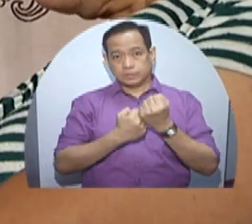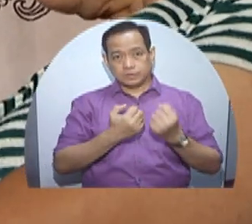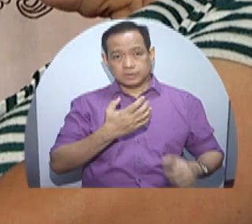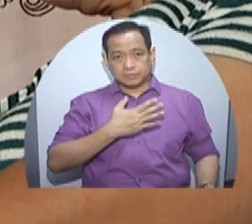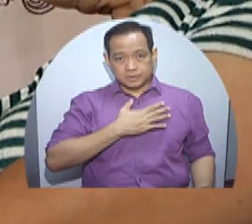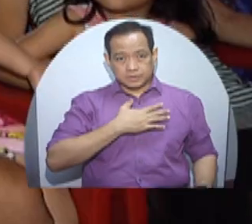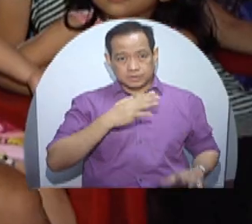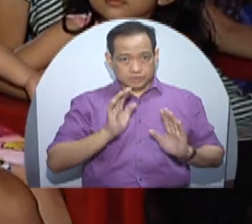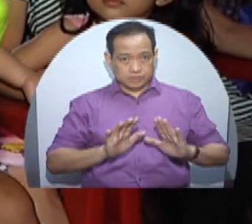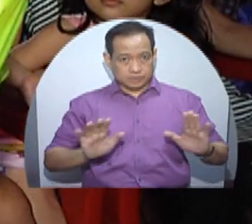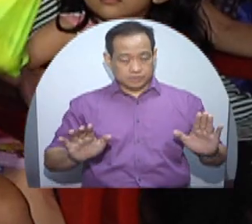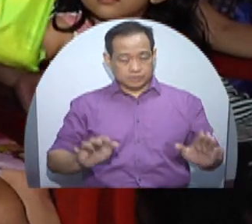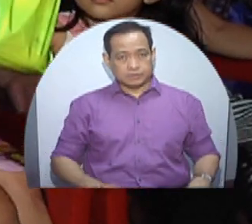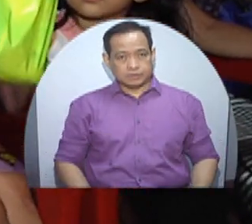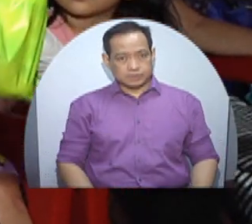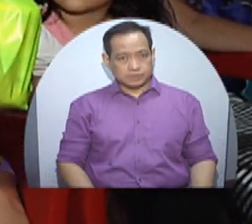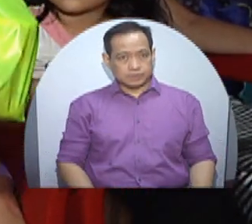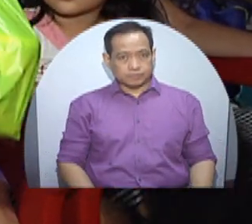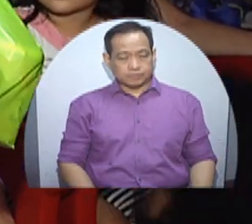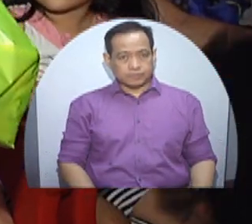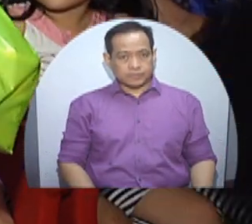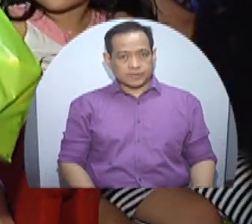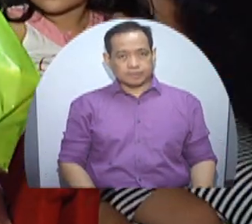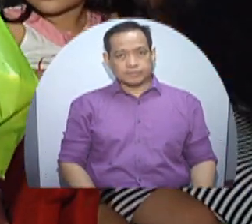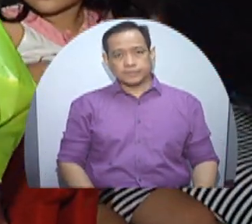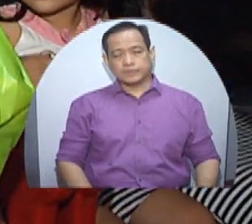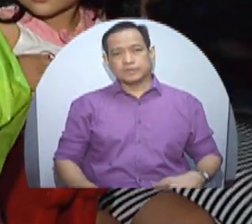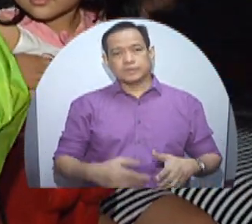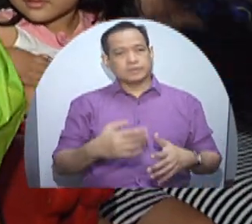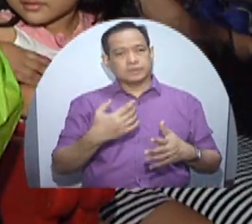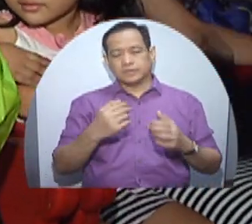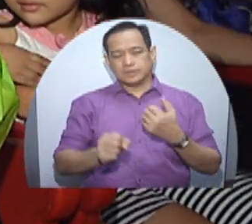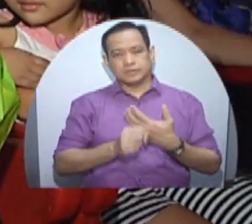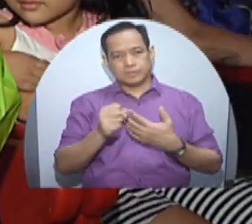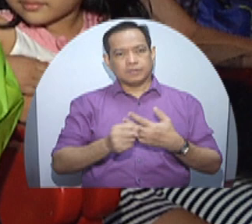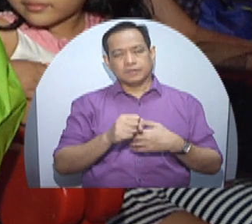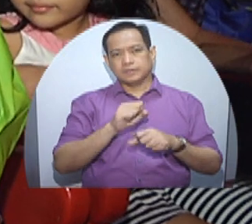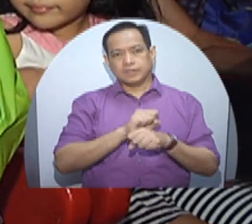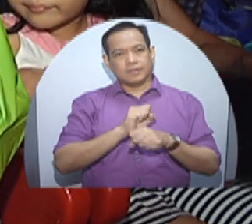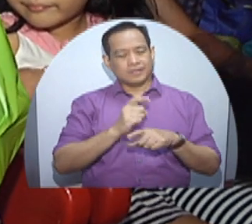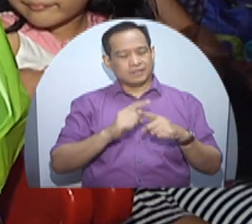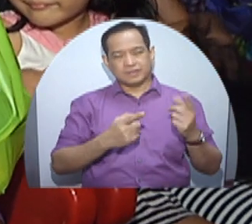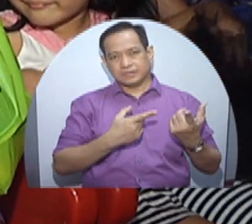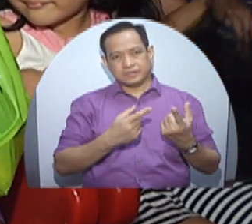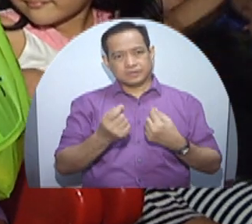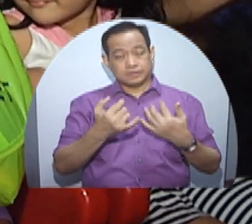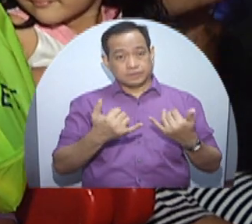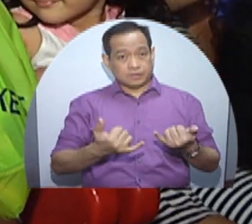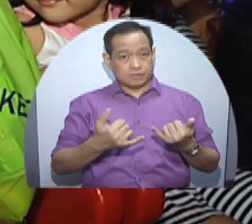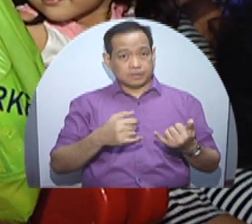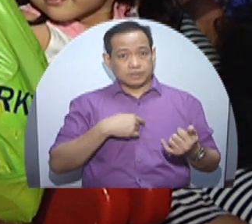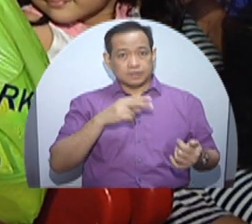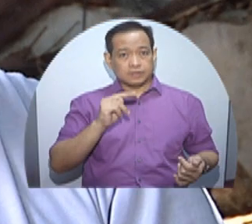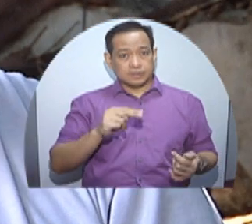ma-supportan ko naman yung anak ko kahit pa paano. Hindi makagawa nga po ng ano, hindi po ko makagawa eh. Alam po